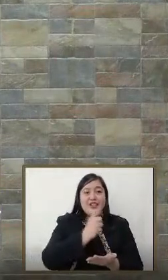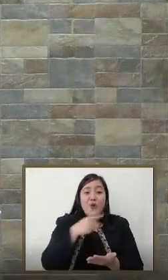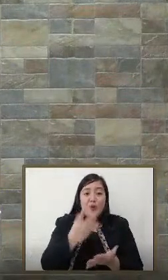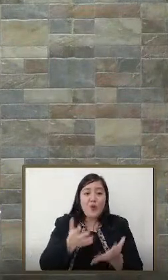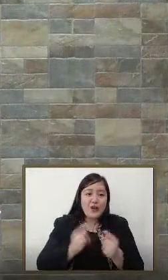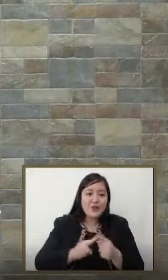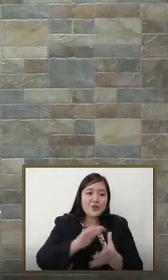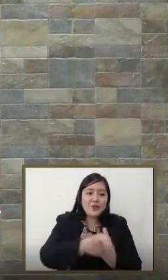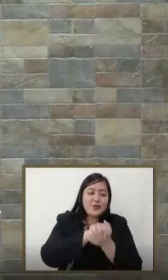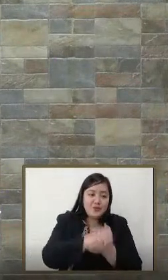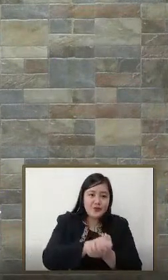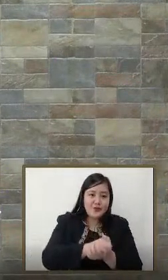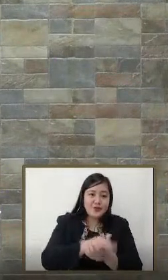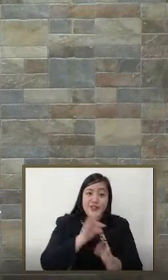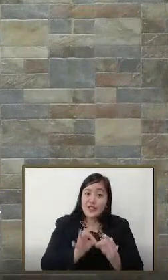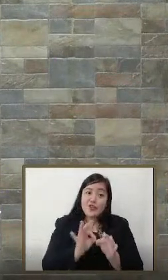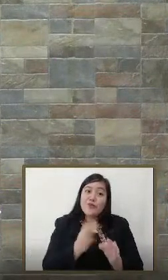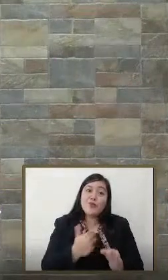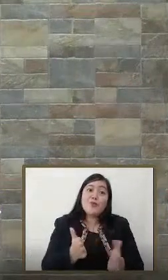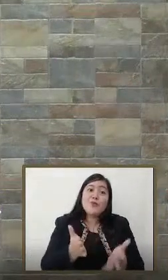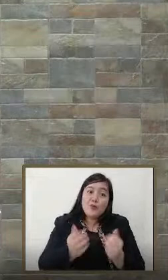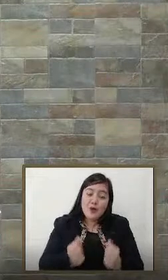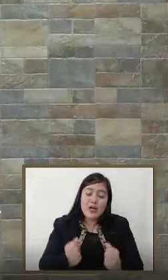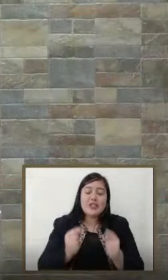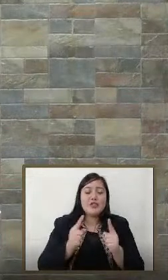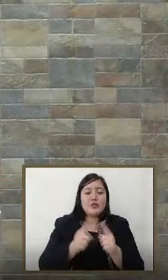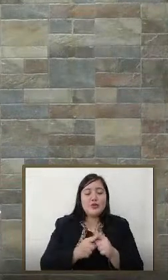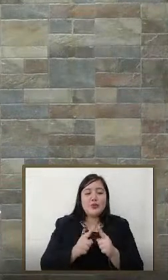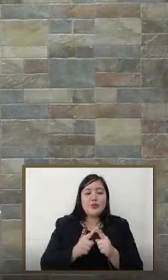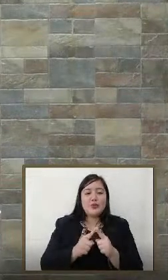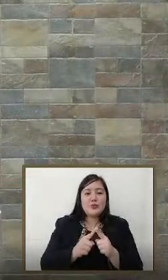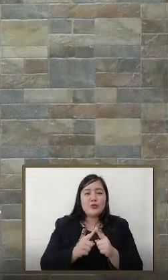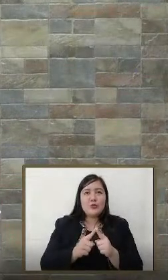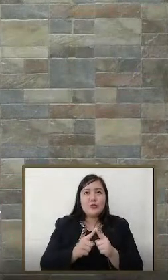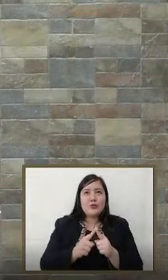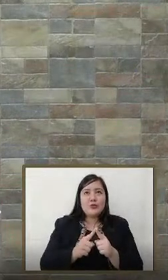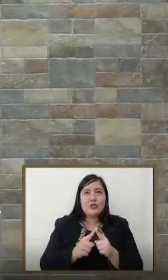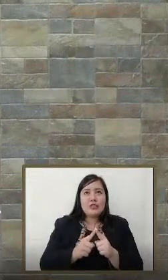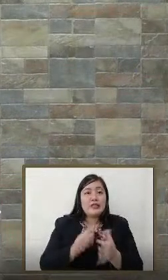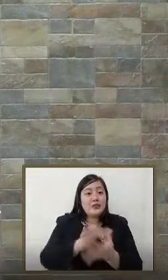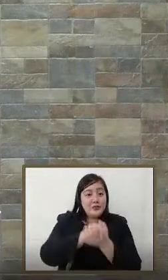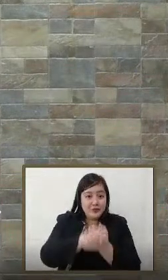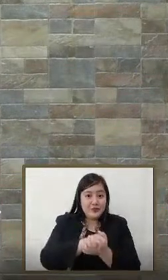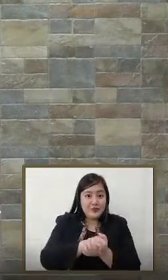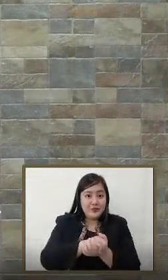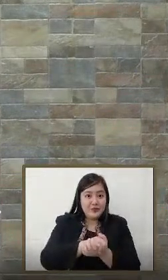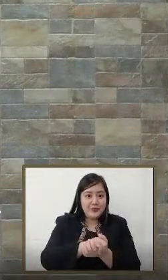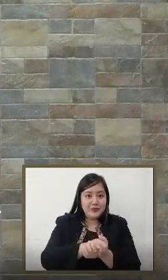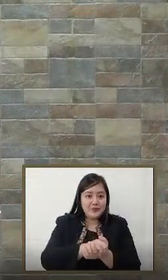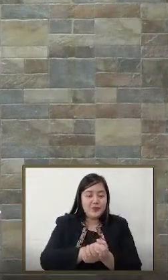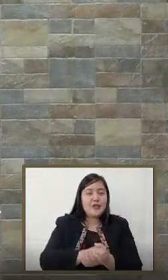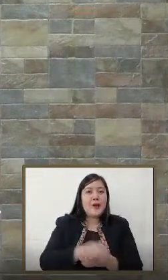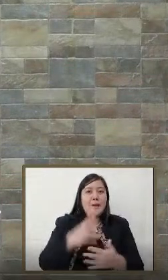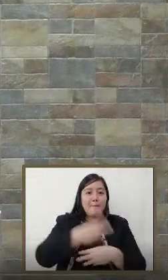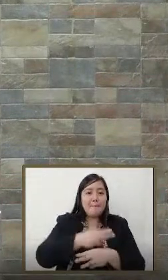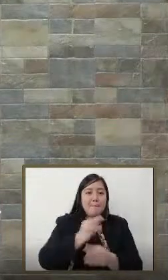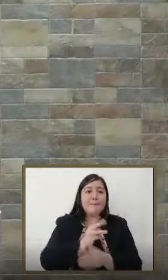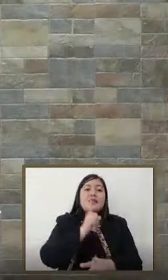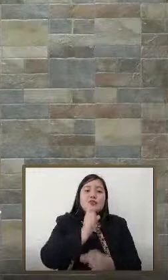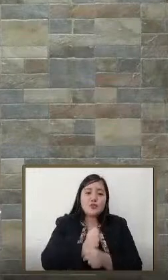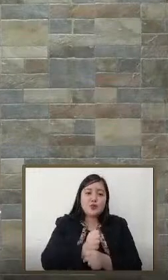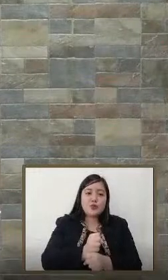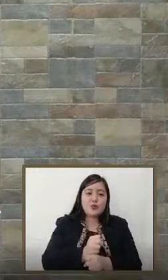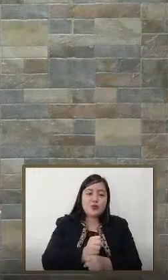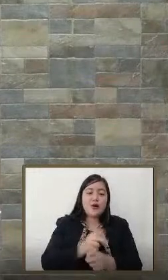yung marunong magpatawad. Sapagkat kung hindi ka marunong magpatawad, yun ang magiging dahilan ng inyong